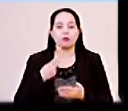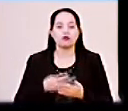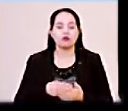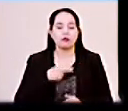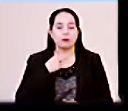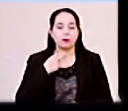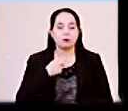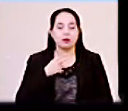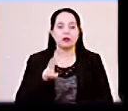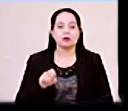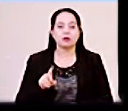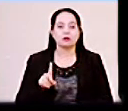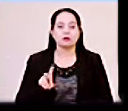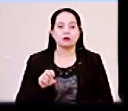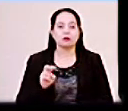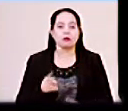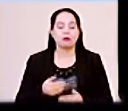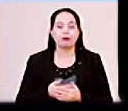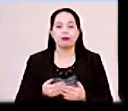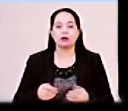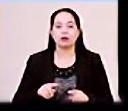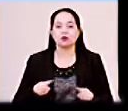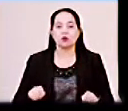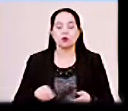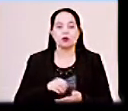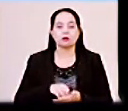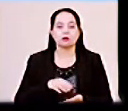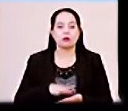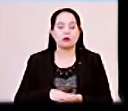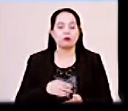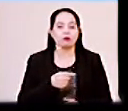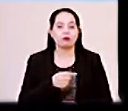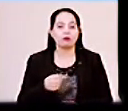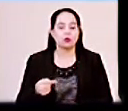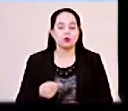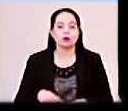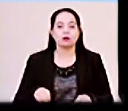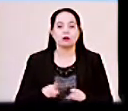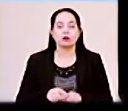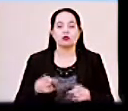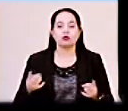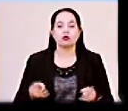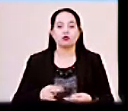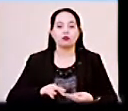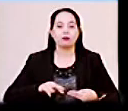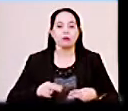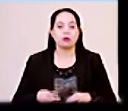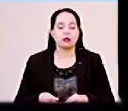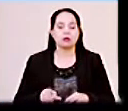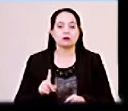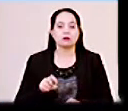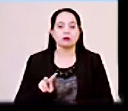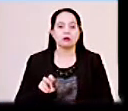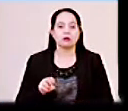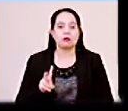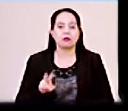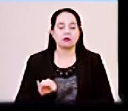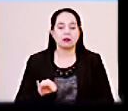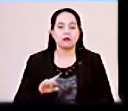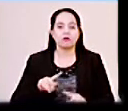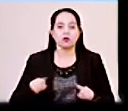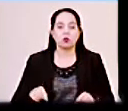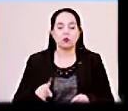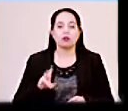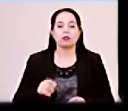обращаем внимание на знак перед скобкой. Стоит минус. Значит, нужно поменять знаки в скобках